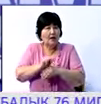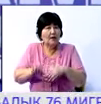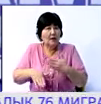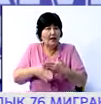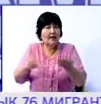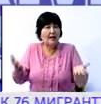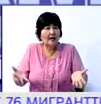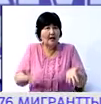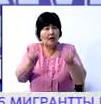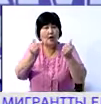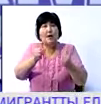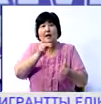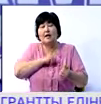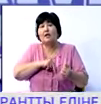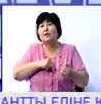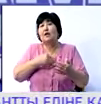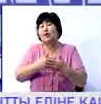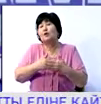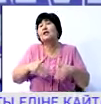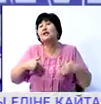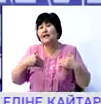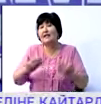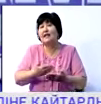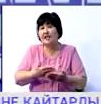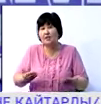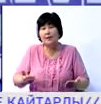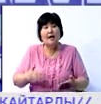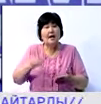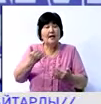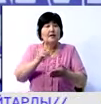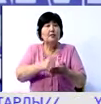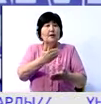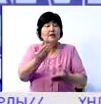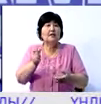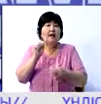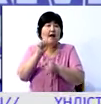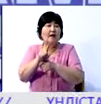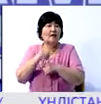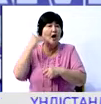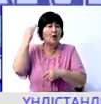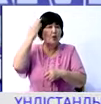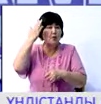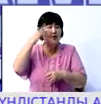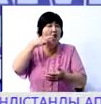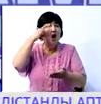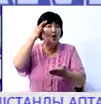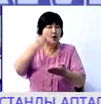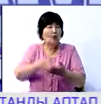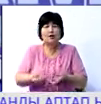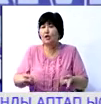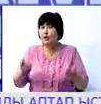тауып, жемісті еңбек ету берілуіңізге тілектеспін. Себебі сіздерге артылған үміт те көп, жауапкершілік те